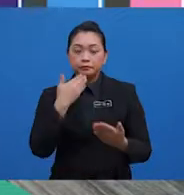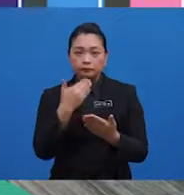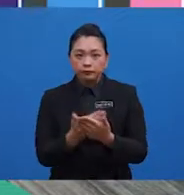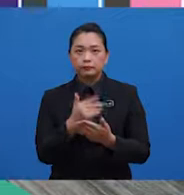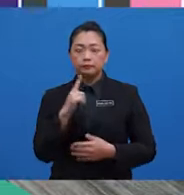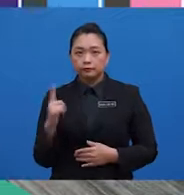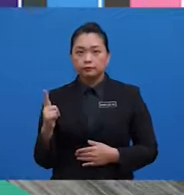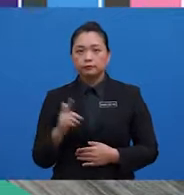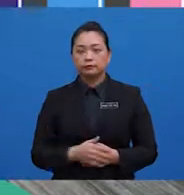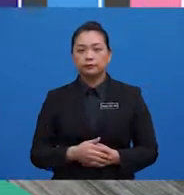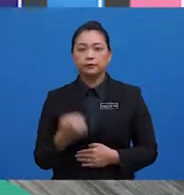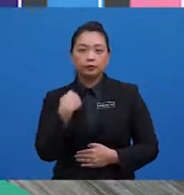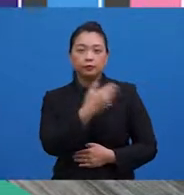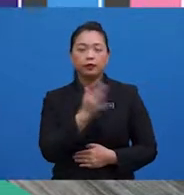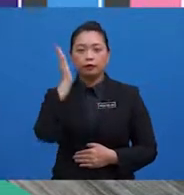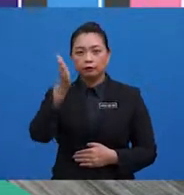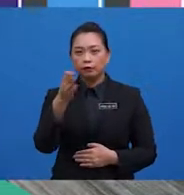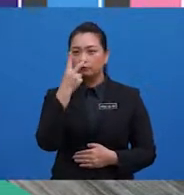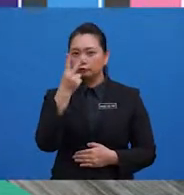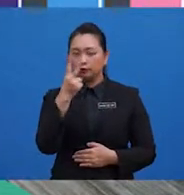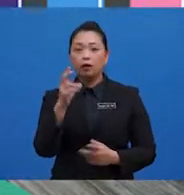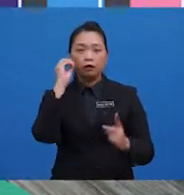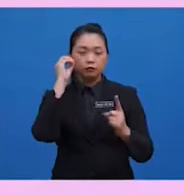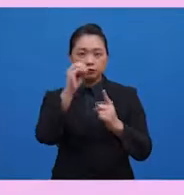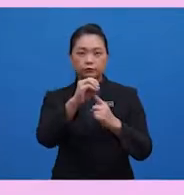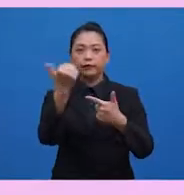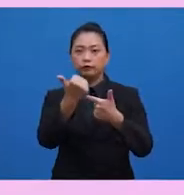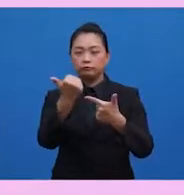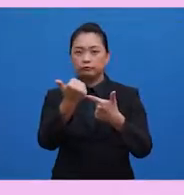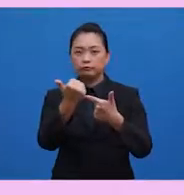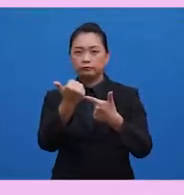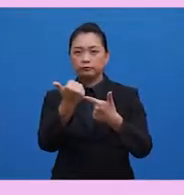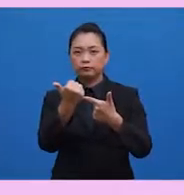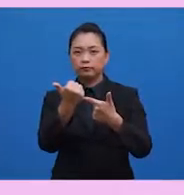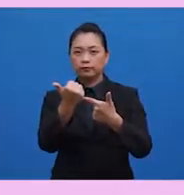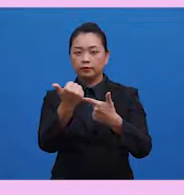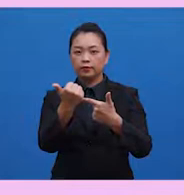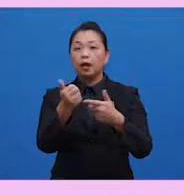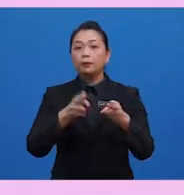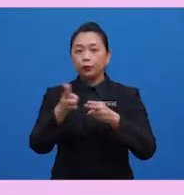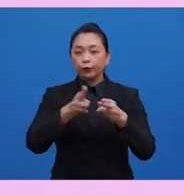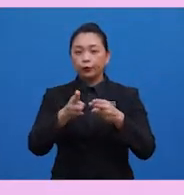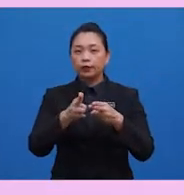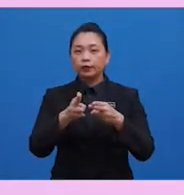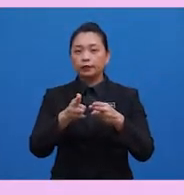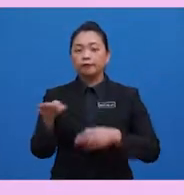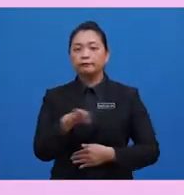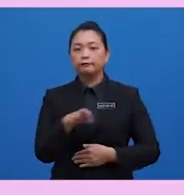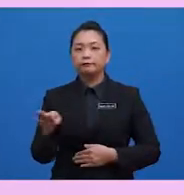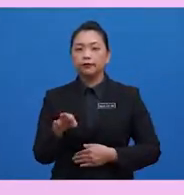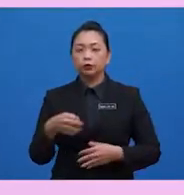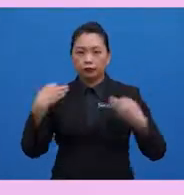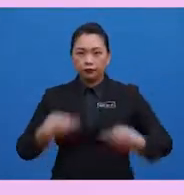Baiklah pelajar, kita akan meneruskan objektif pembelajaran yang kedua, iaitu menghuraikan faktor fizikal